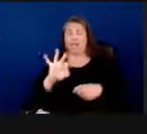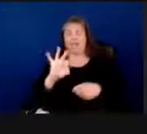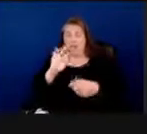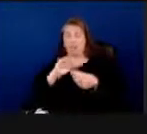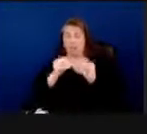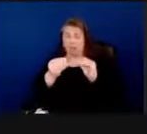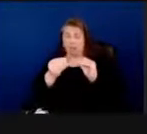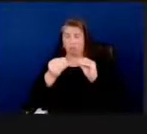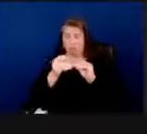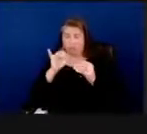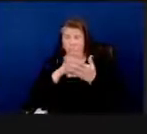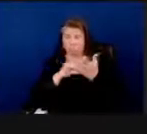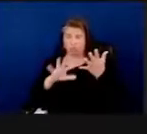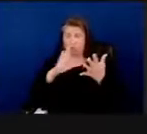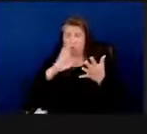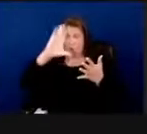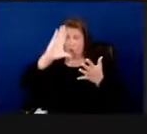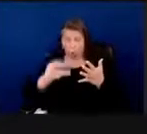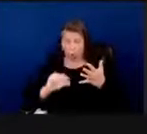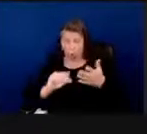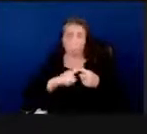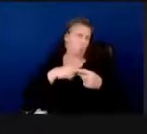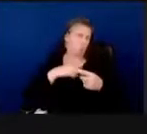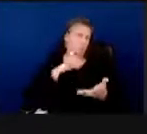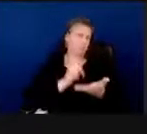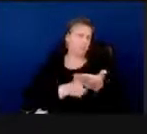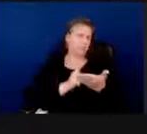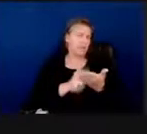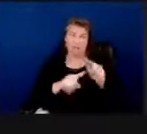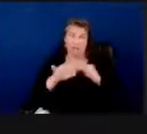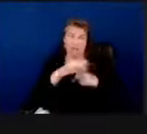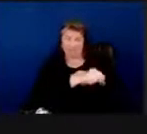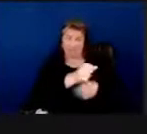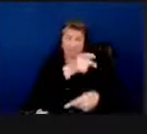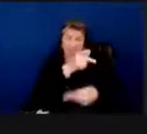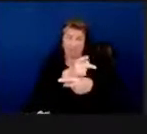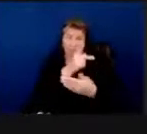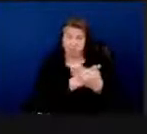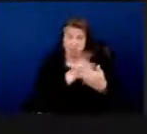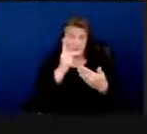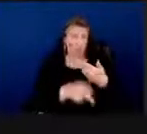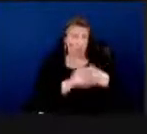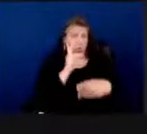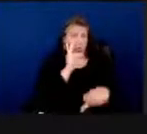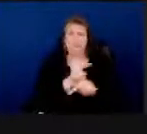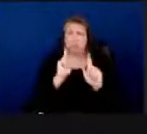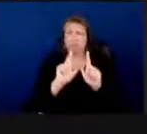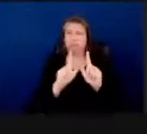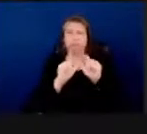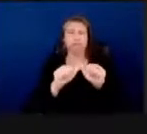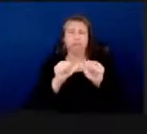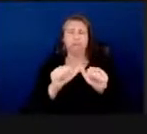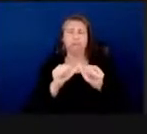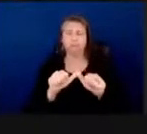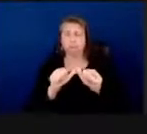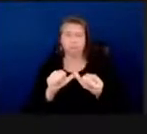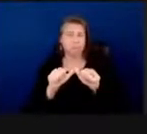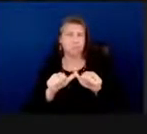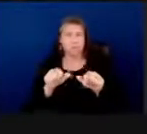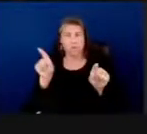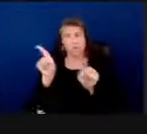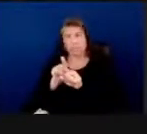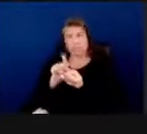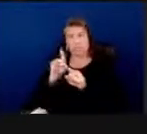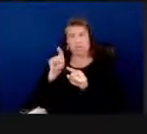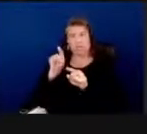Lakini shule inaweza kuendelea na programu yake ya kawaida. Lakini kama